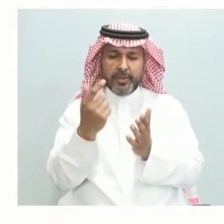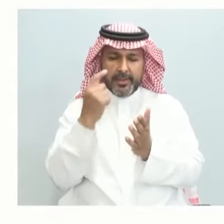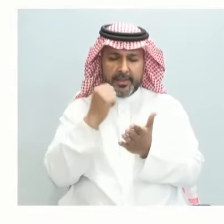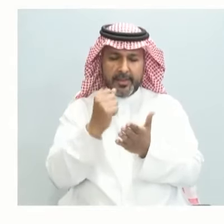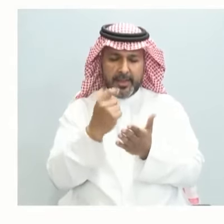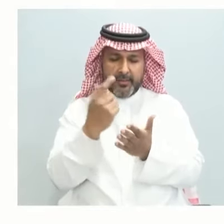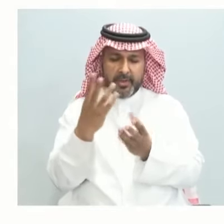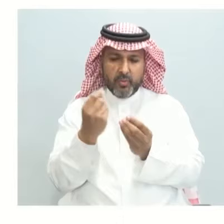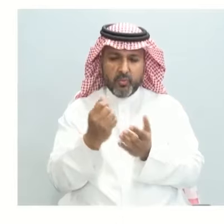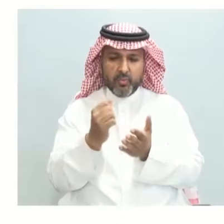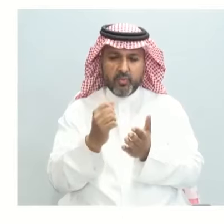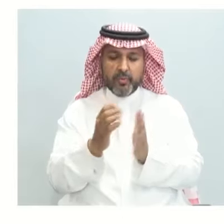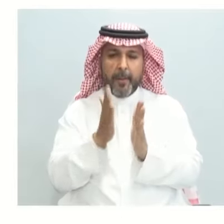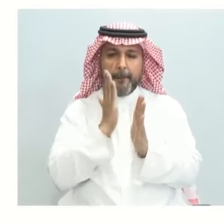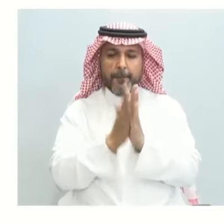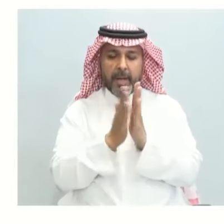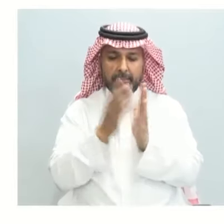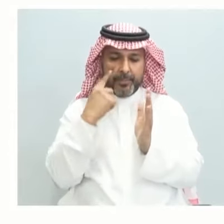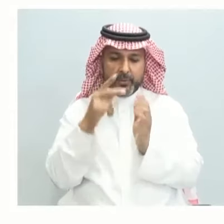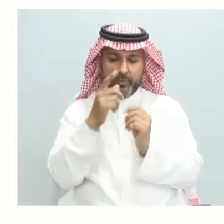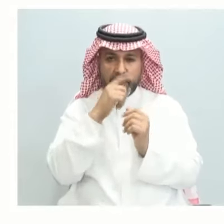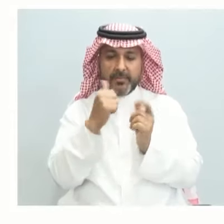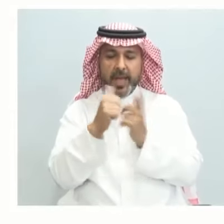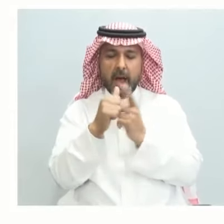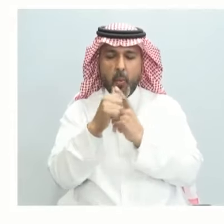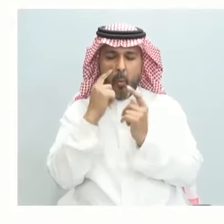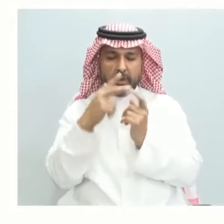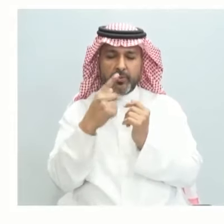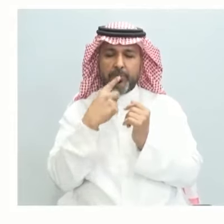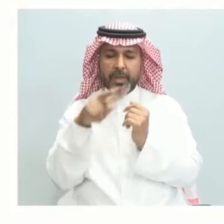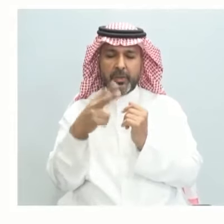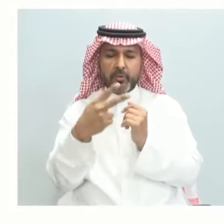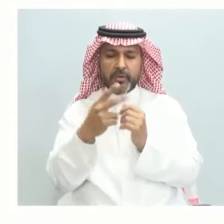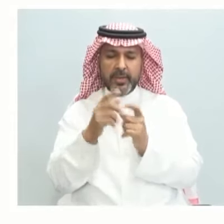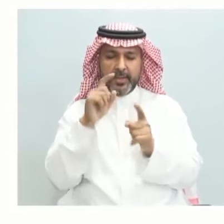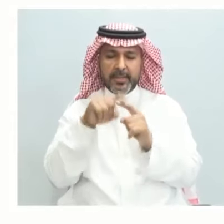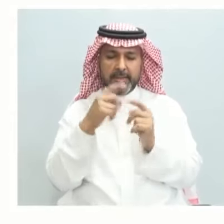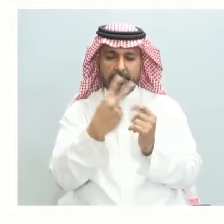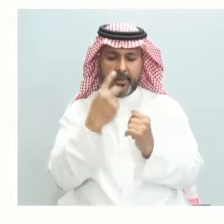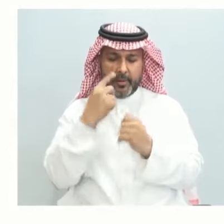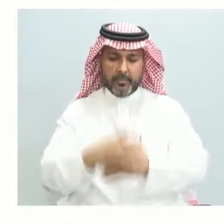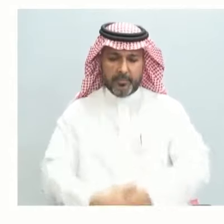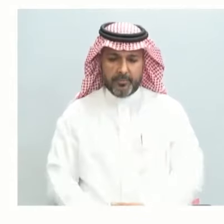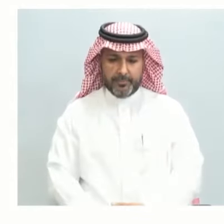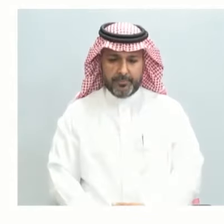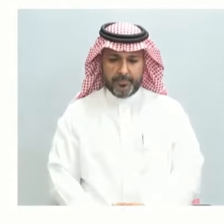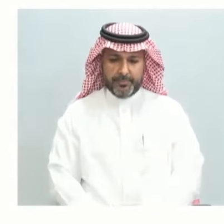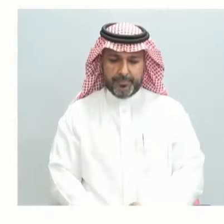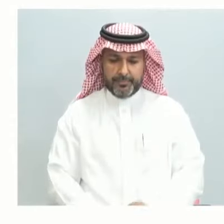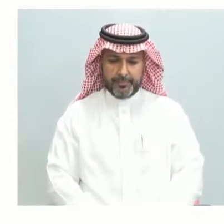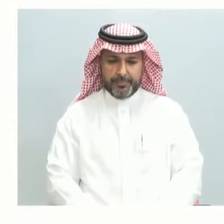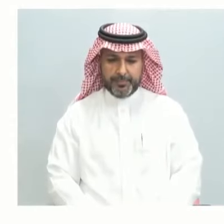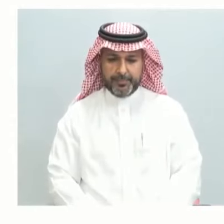على الاثنان كما قلنا دائما الارقام الموجوده هنا فقط الارقام او الاعداد